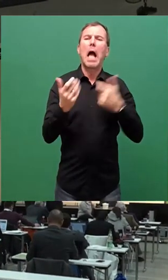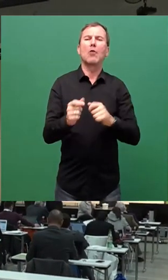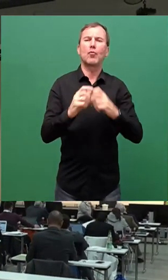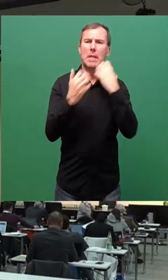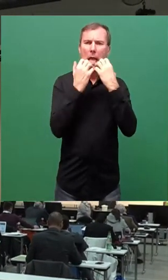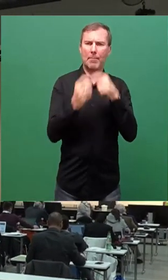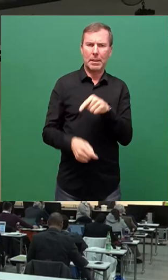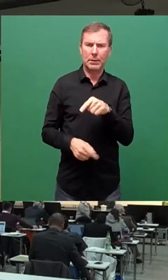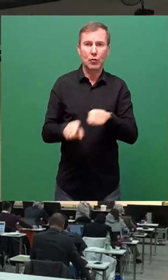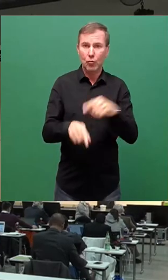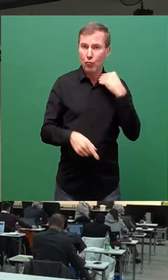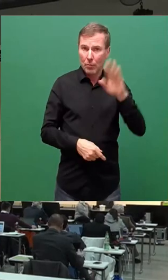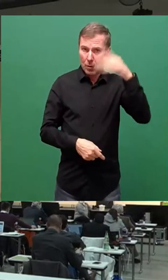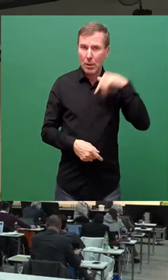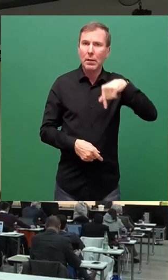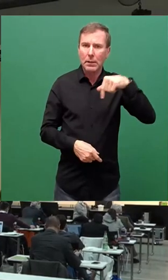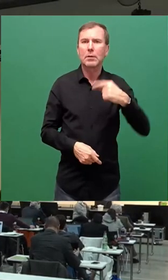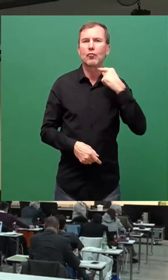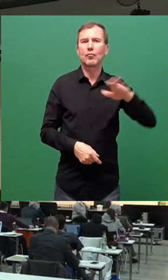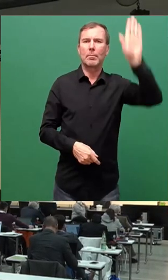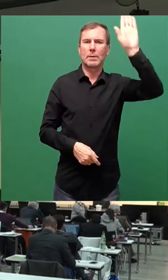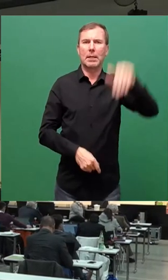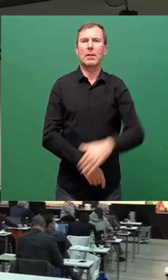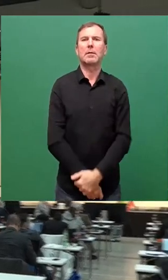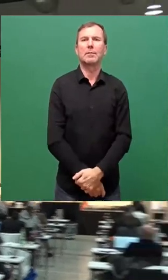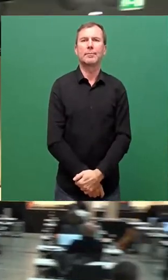dem zustimmen möchte, den bitte ich jetzt ums Stimmzeichen.